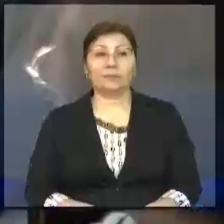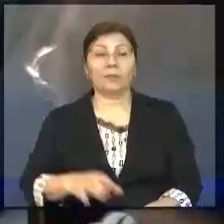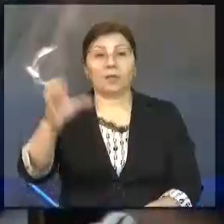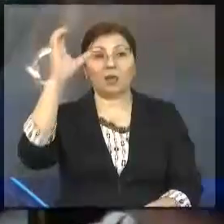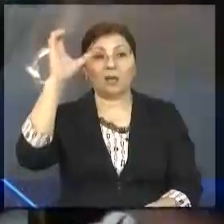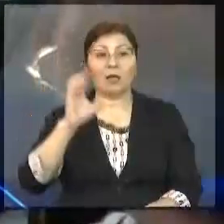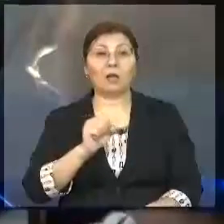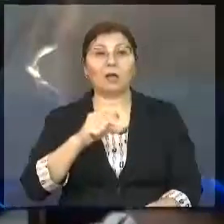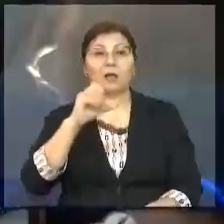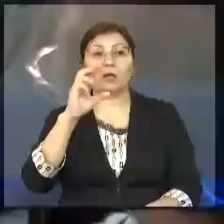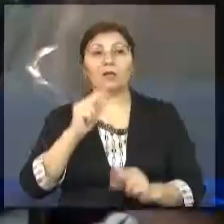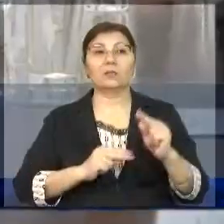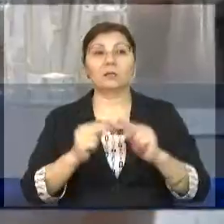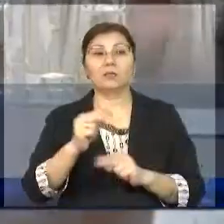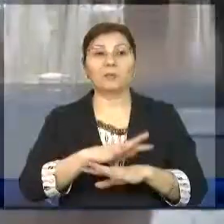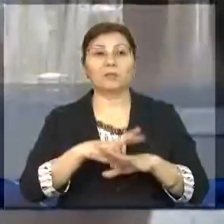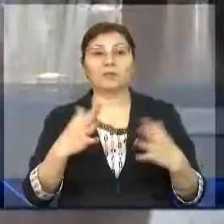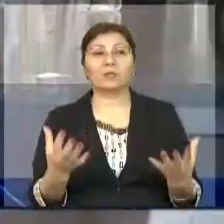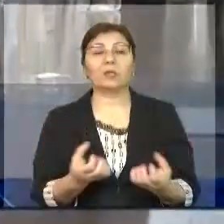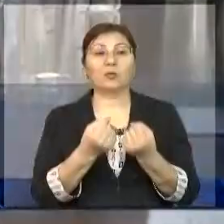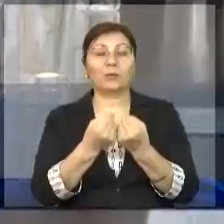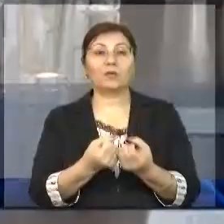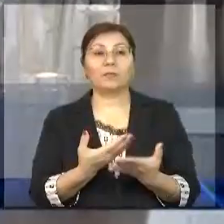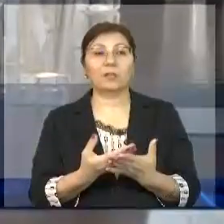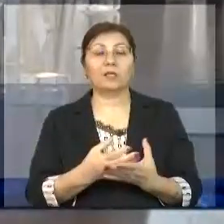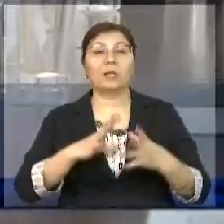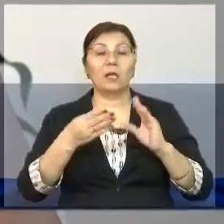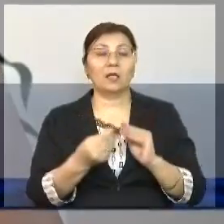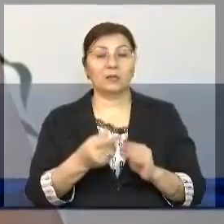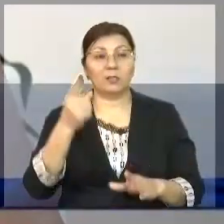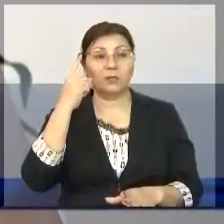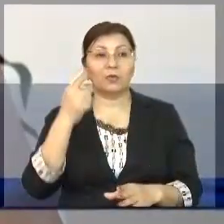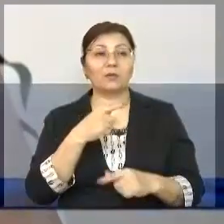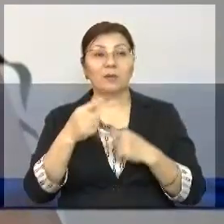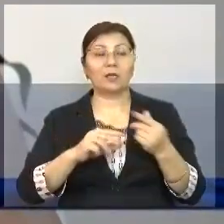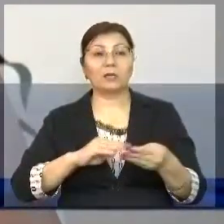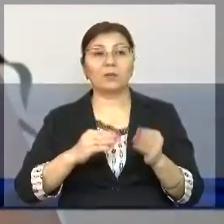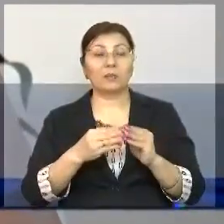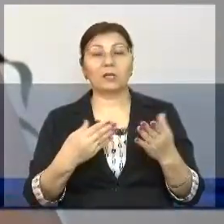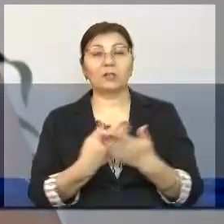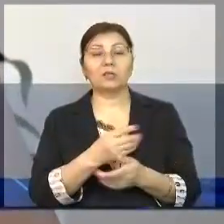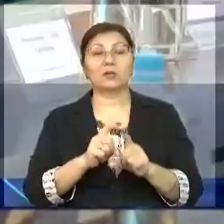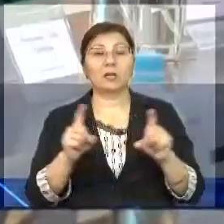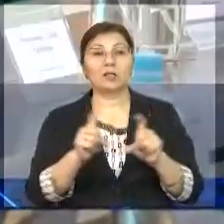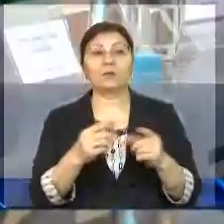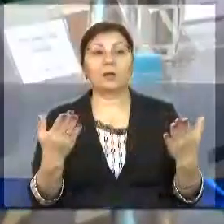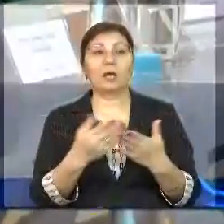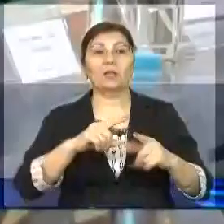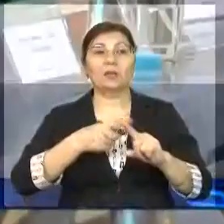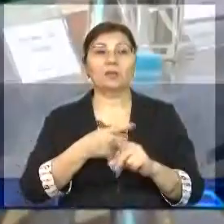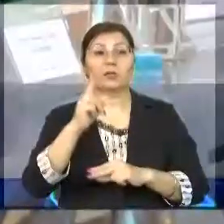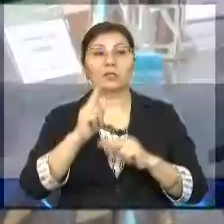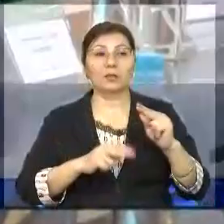Ғалымдар атом электр станциясын салуды көпшіліктің қолдауы оң нәтиже деген пікірде. Ендігі мәселе жаңа станцияны қандай технологиямен